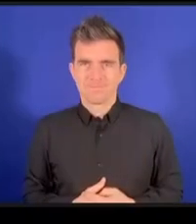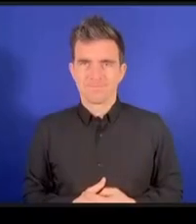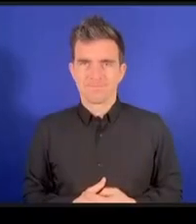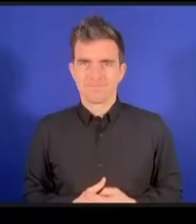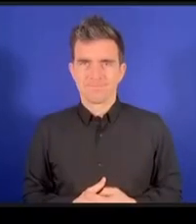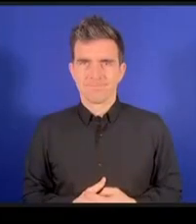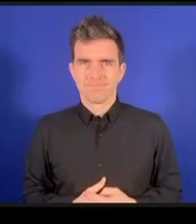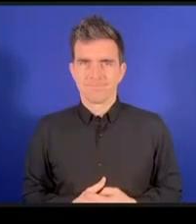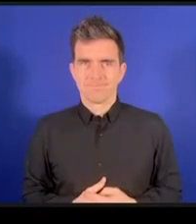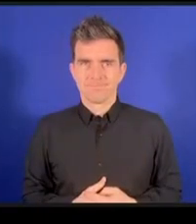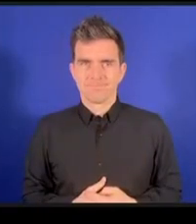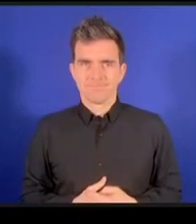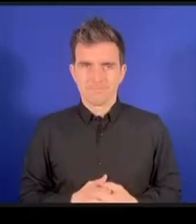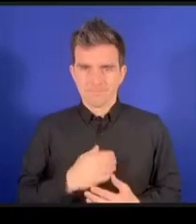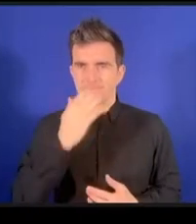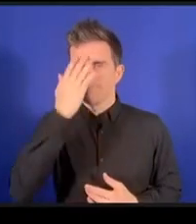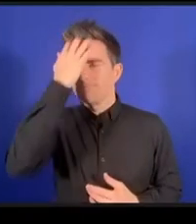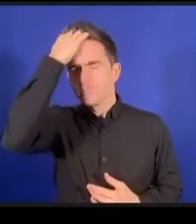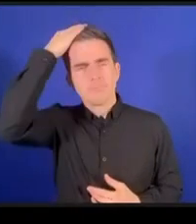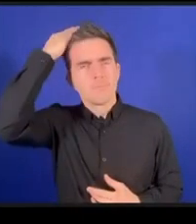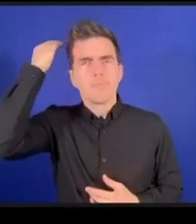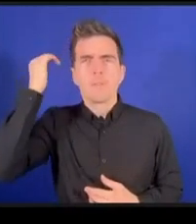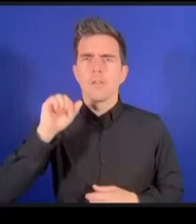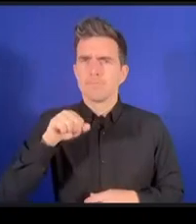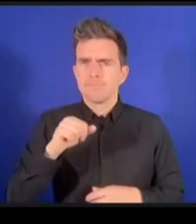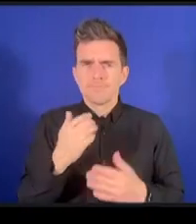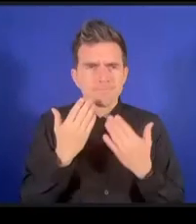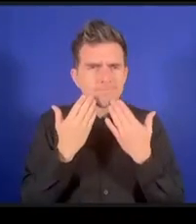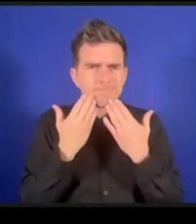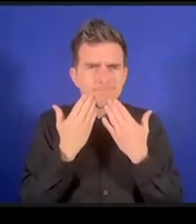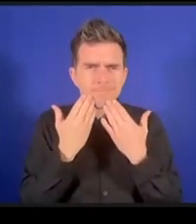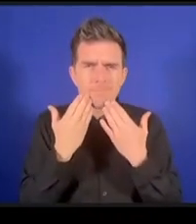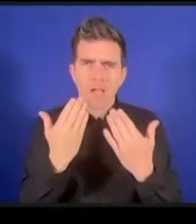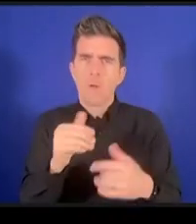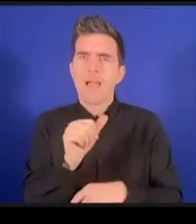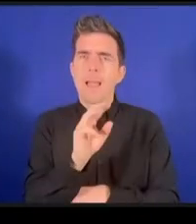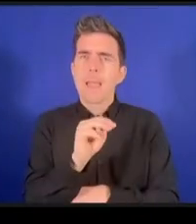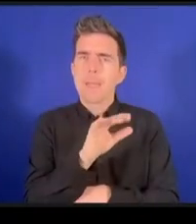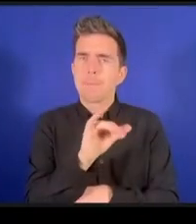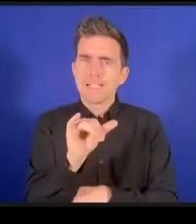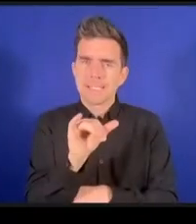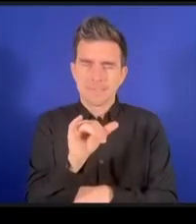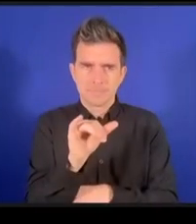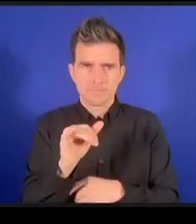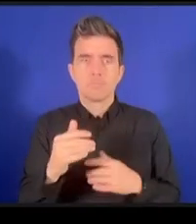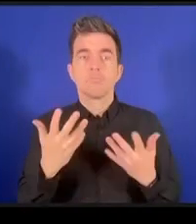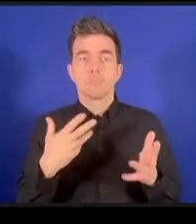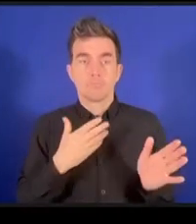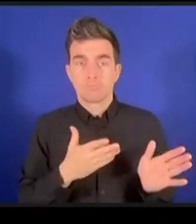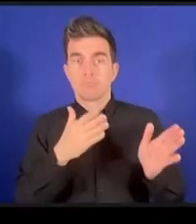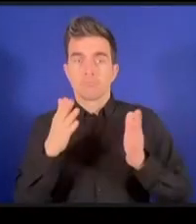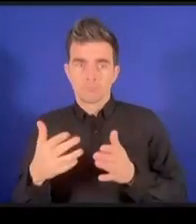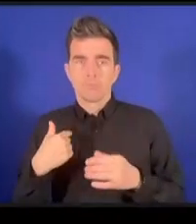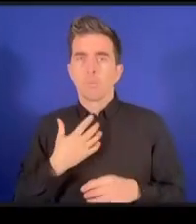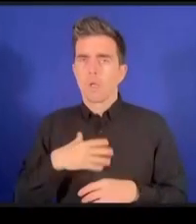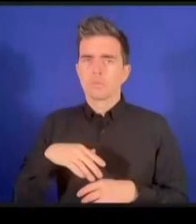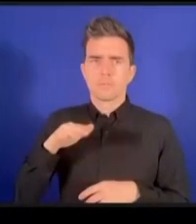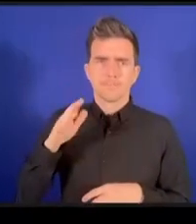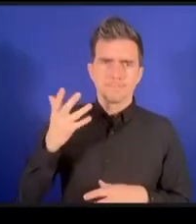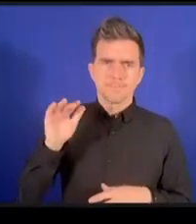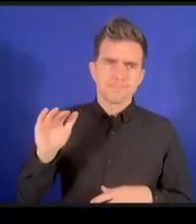Спасибо эйми нра динамическая коалиция по занятости и по